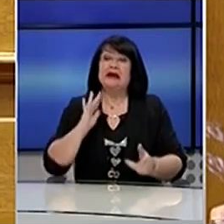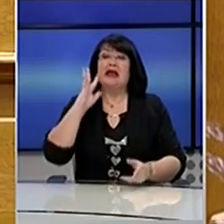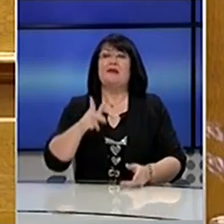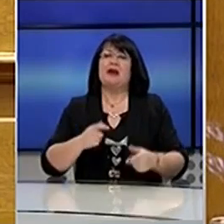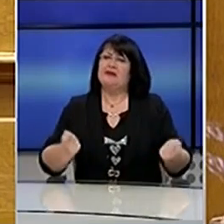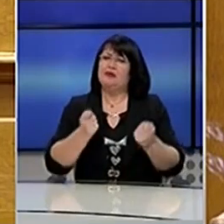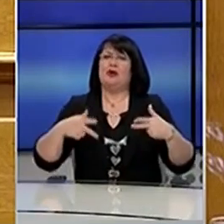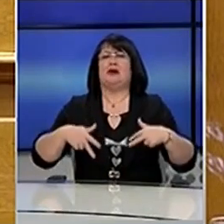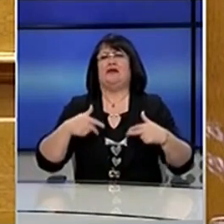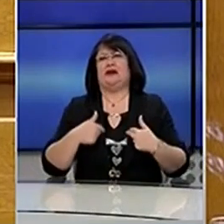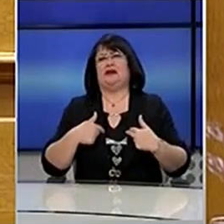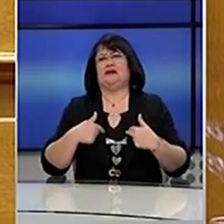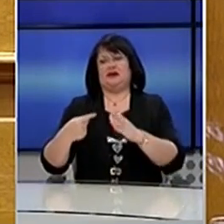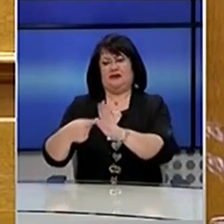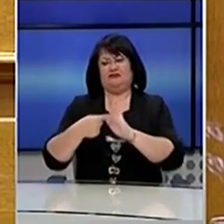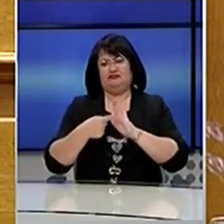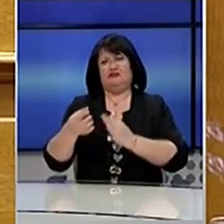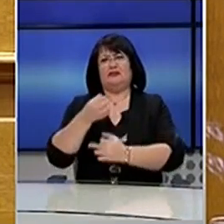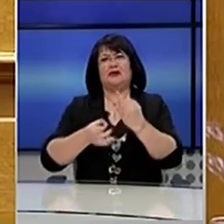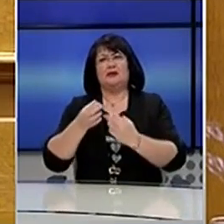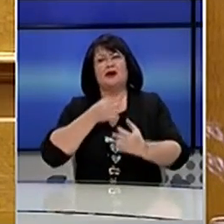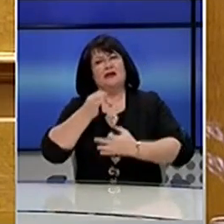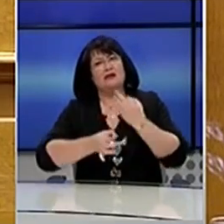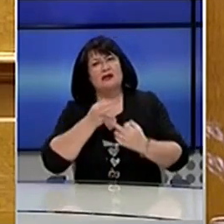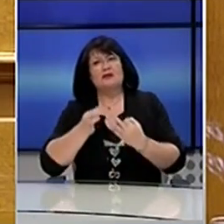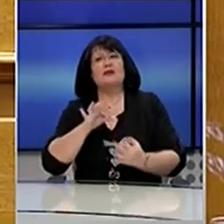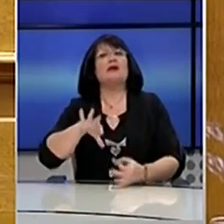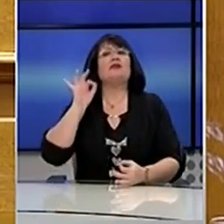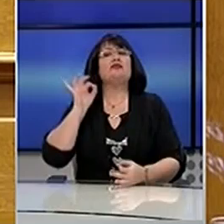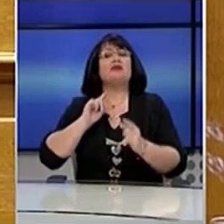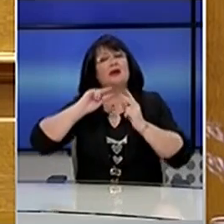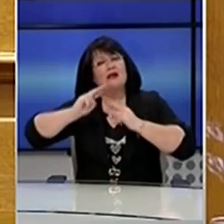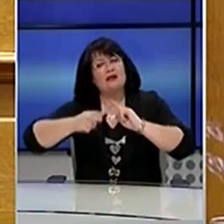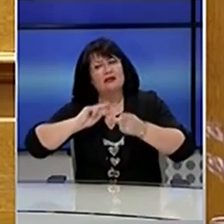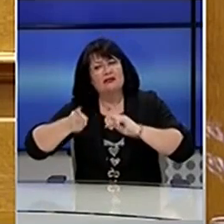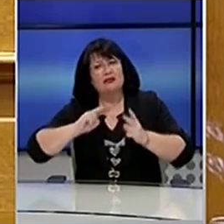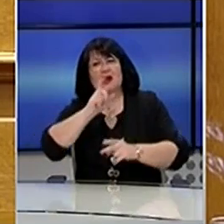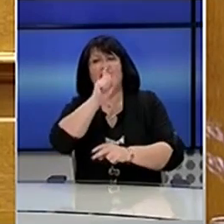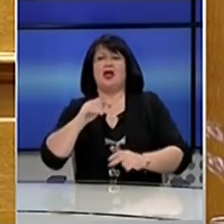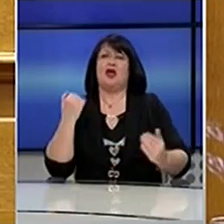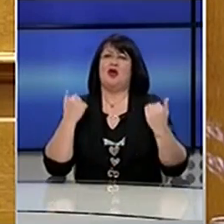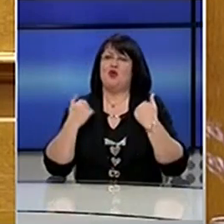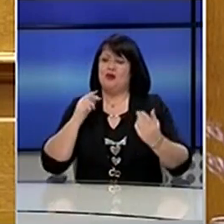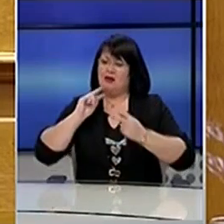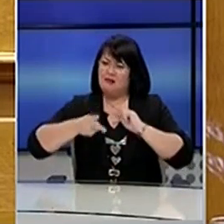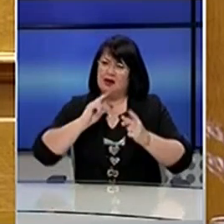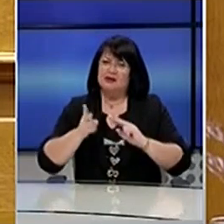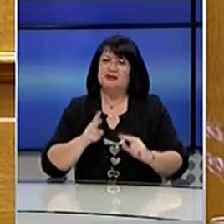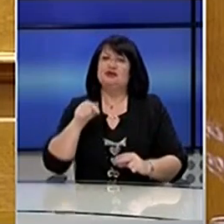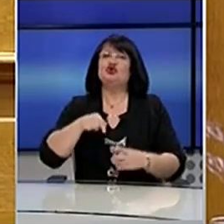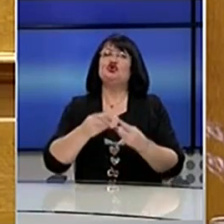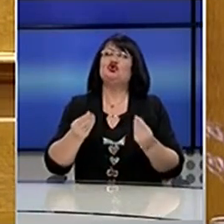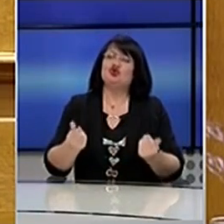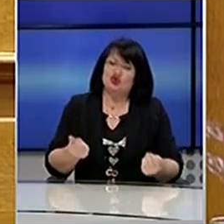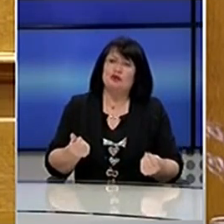η κυβέρνηση. Ανέλησα τις επιλογές μας, απάντησα σε ερωτήσεις και πιστεύω ότι με αυτόν